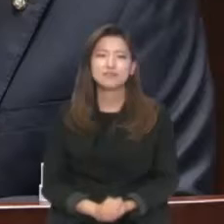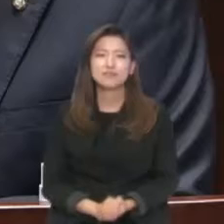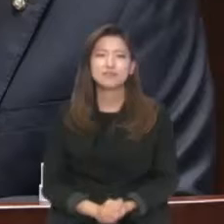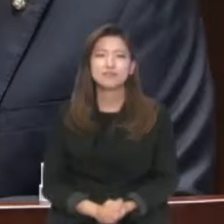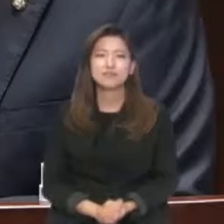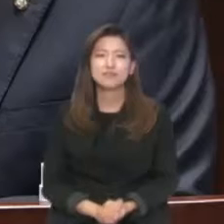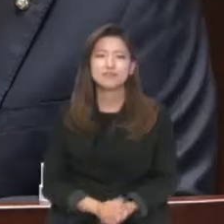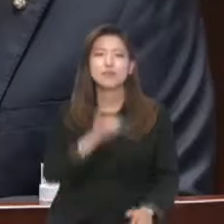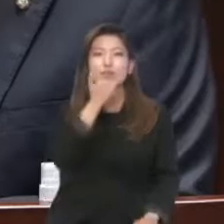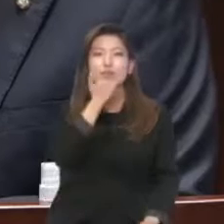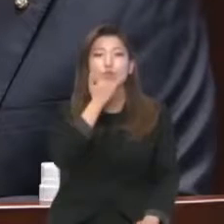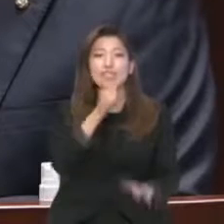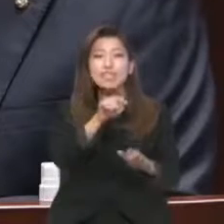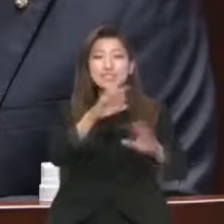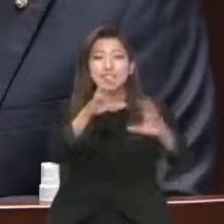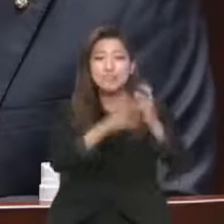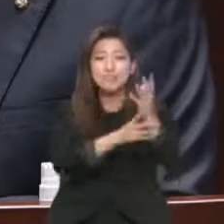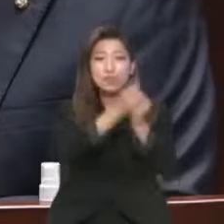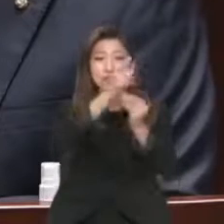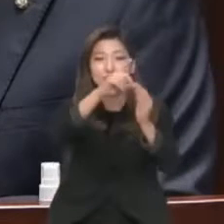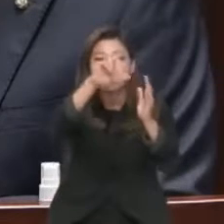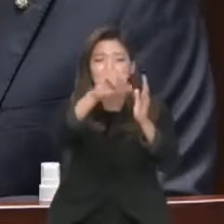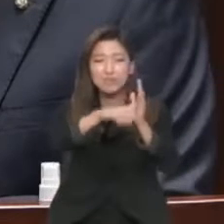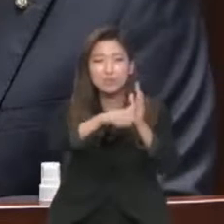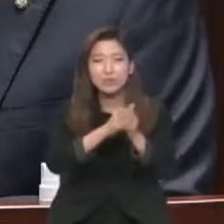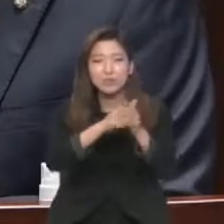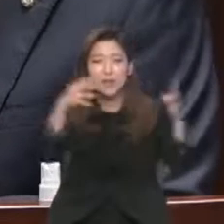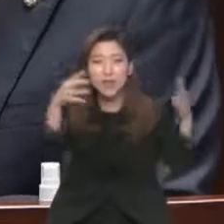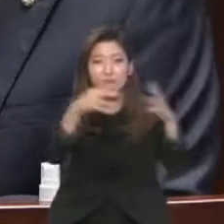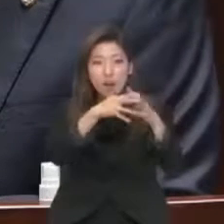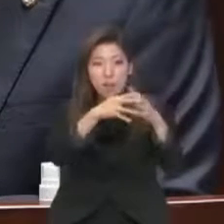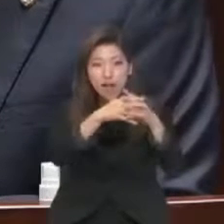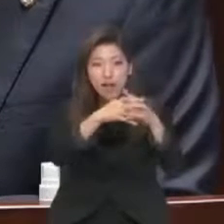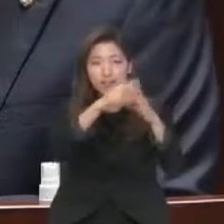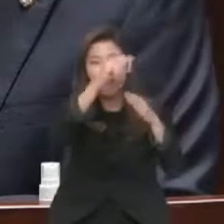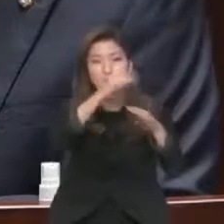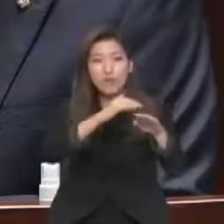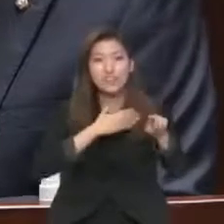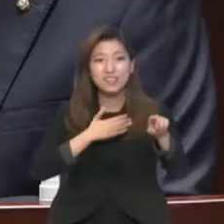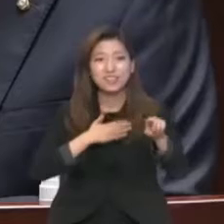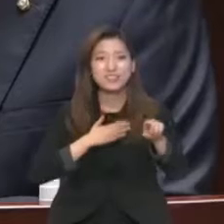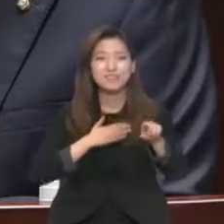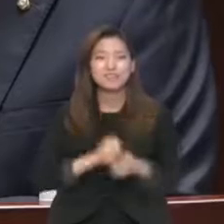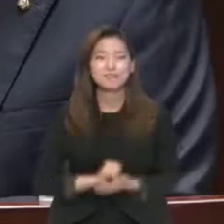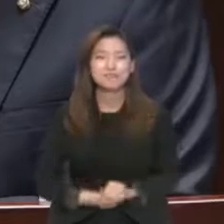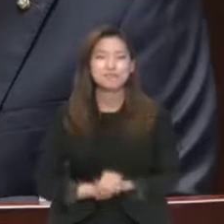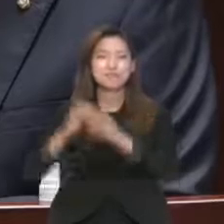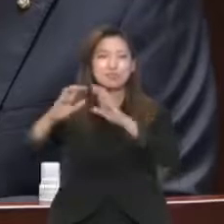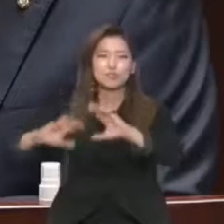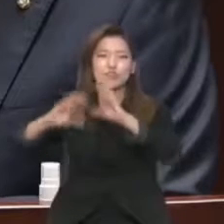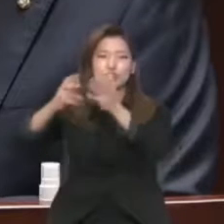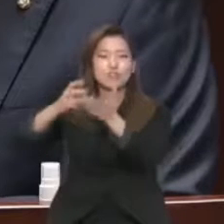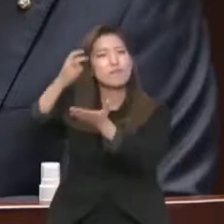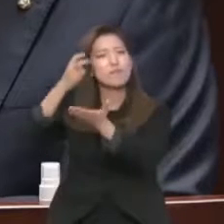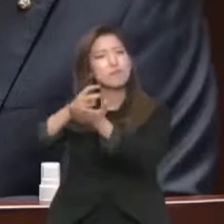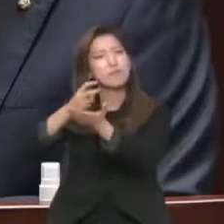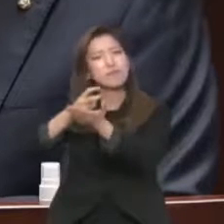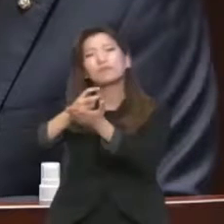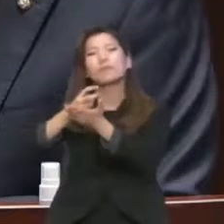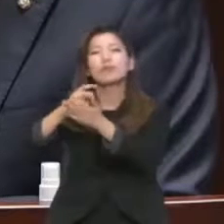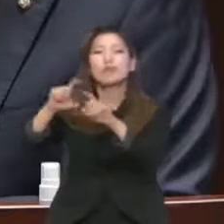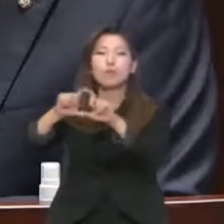동서독의 통일 과정에서 맺었던 그 협약, 협정 이런 부분들이 국제법적인